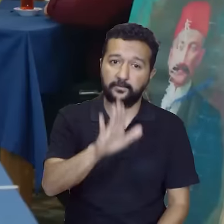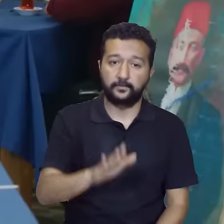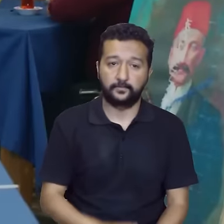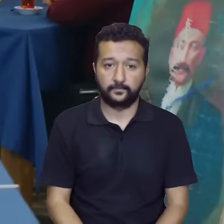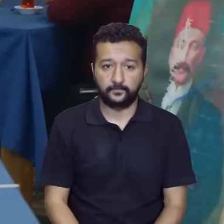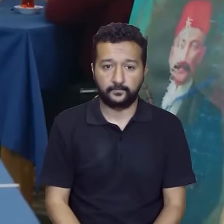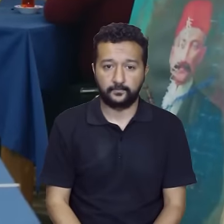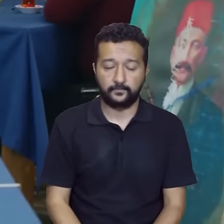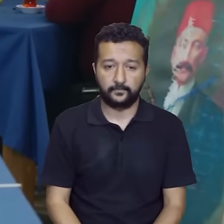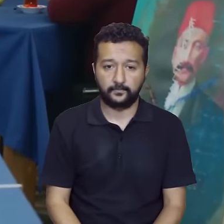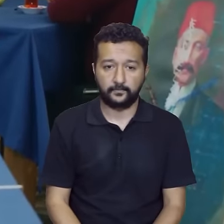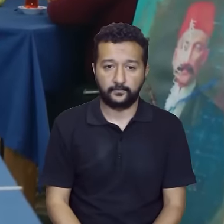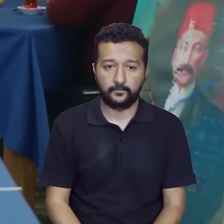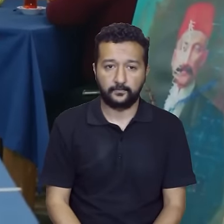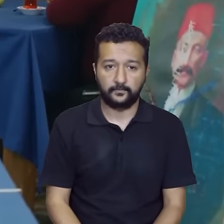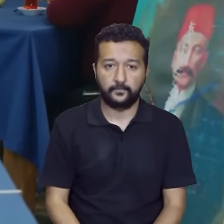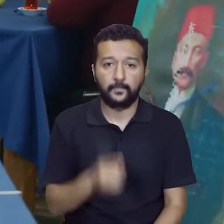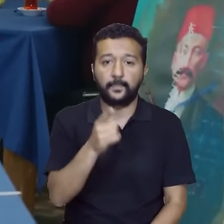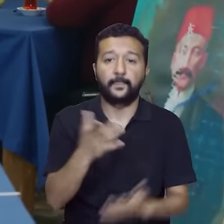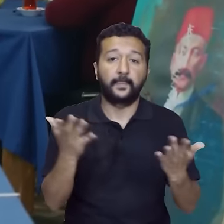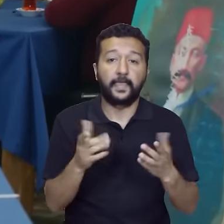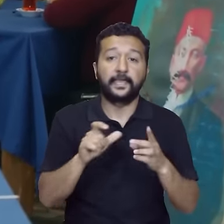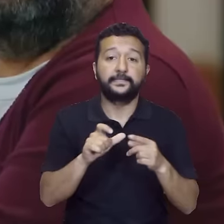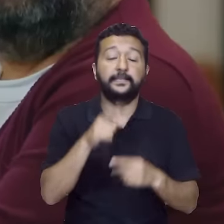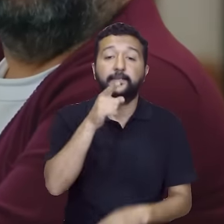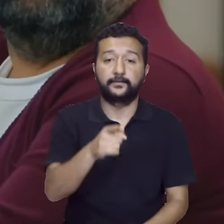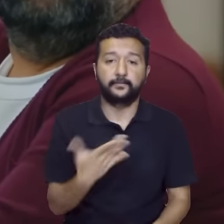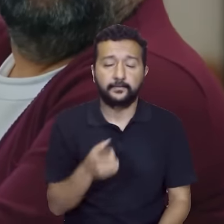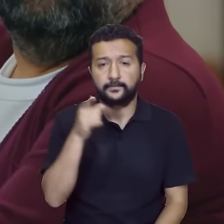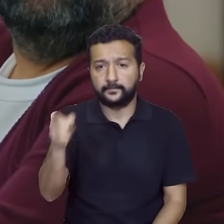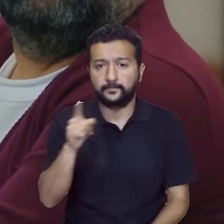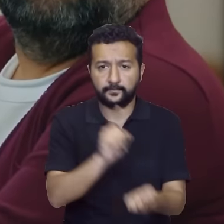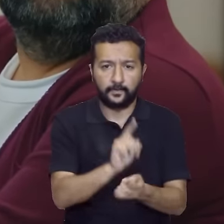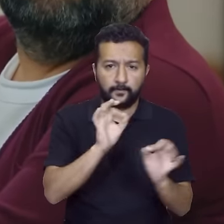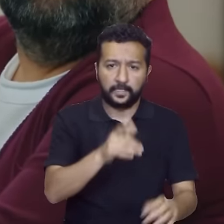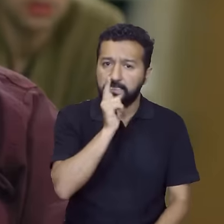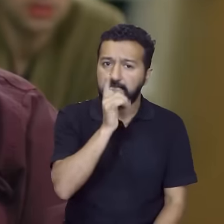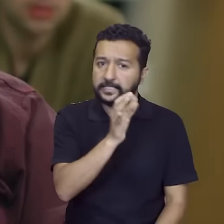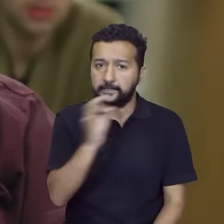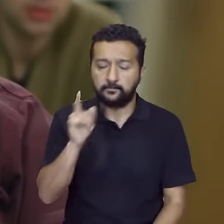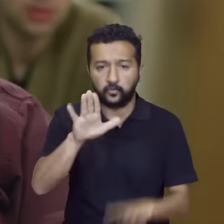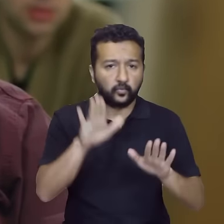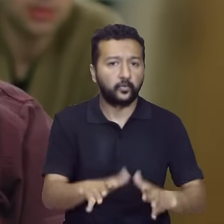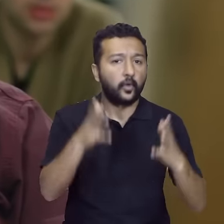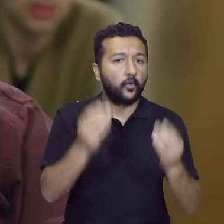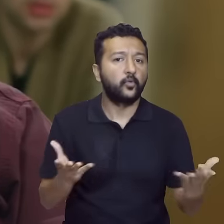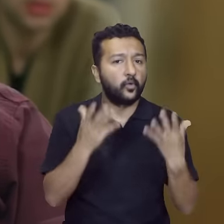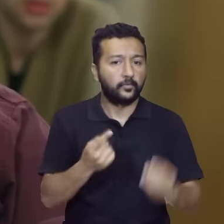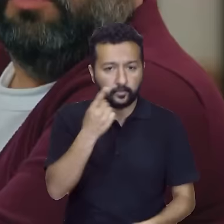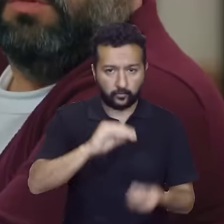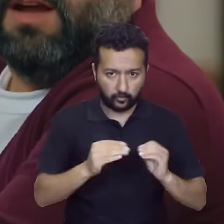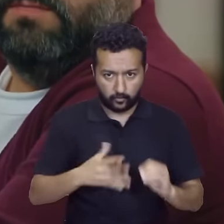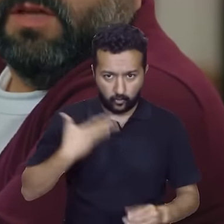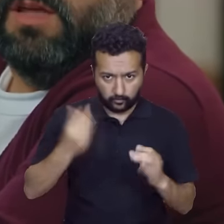biraz. Masada mezelikler var, atıştırıyor. Şener, ya sen böyle bir sessizsin, bir durgunsun. Ne oldu, hayırdır ya?